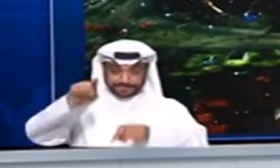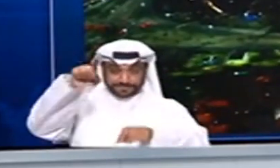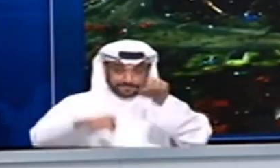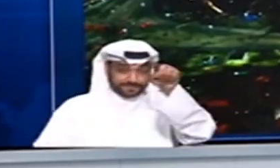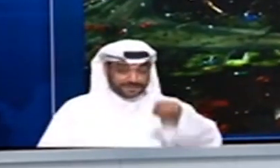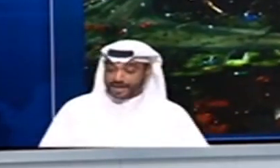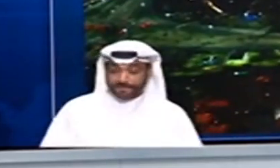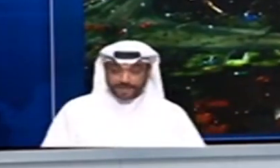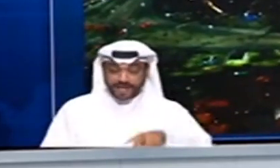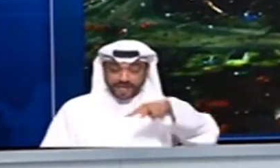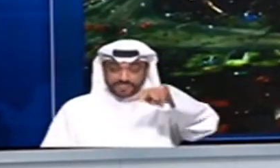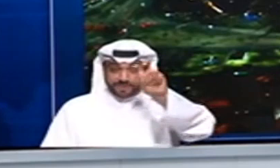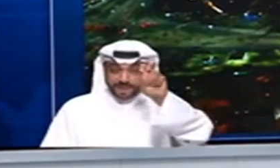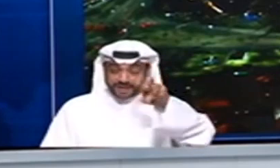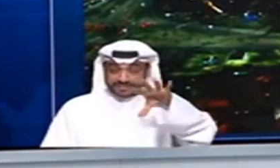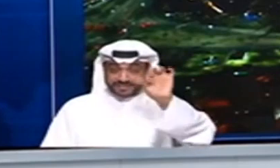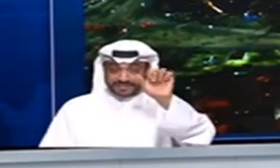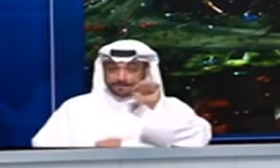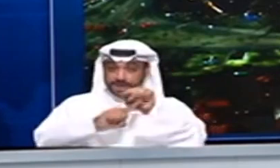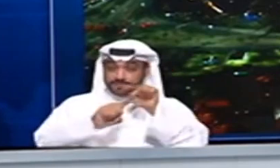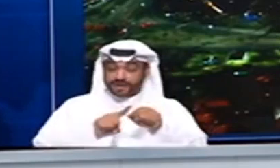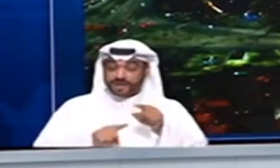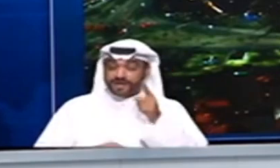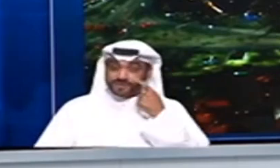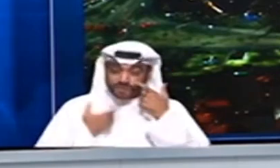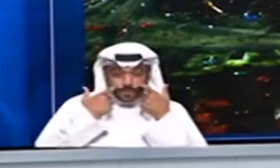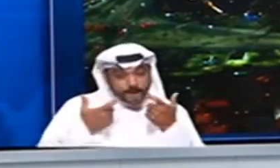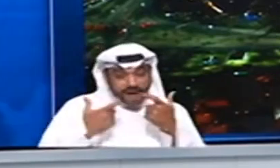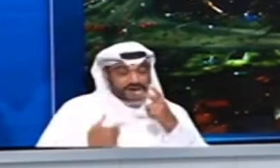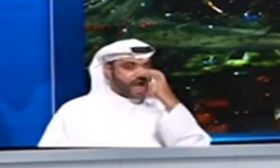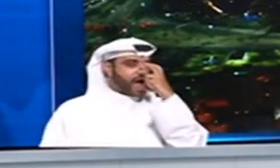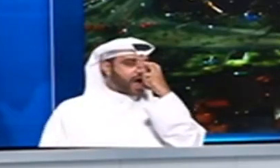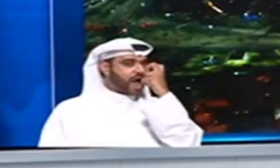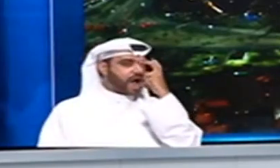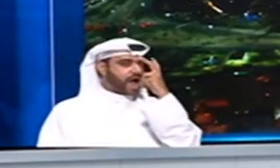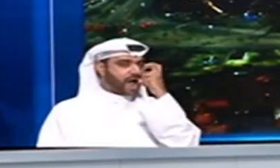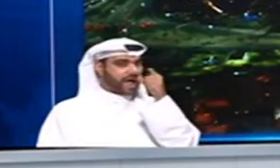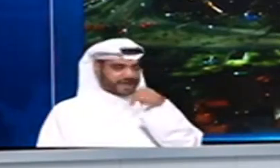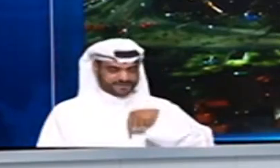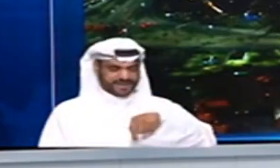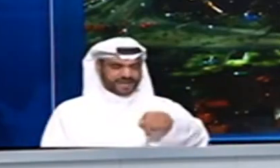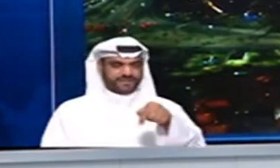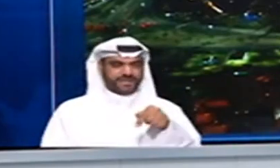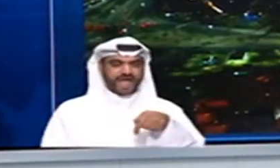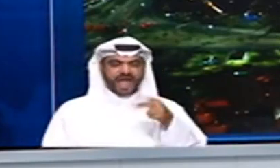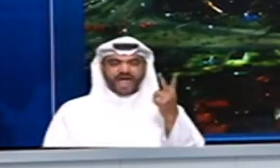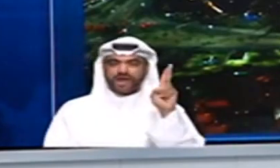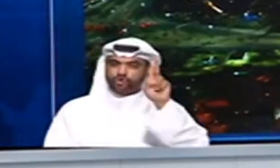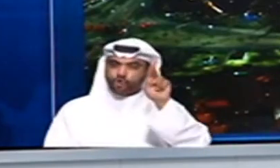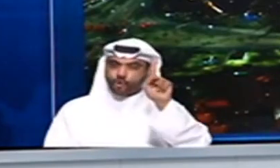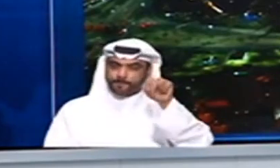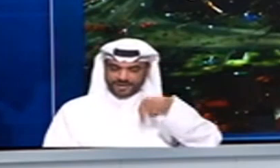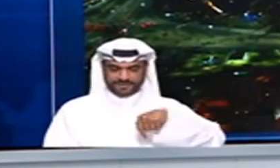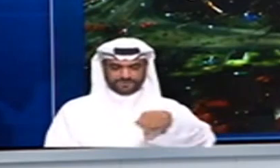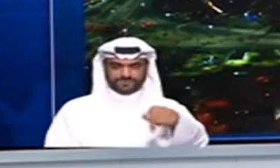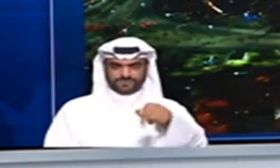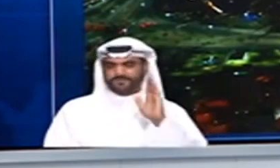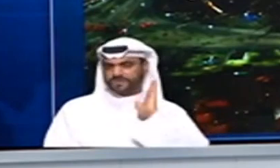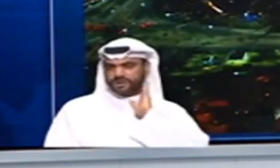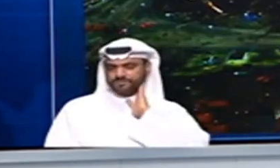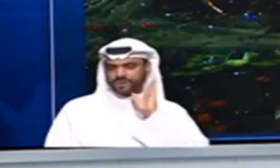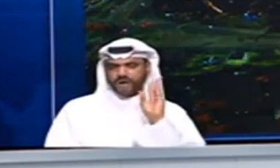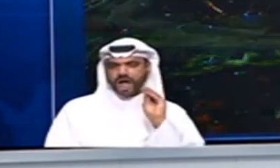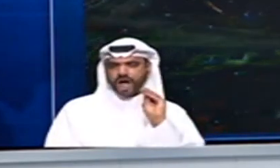80 إلى 90%. أعزائي المشاهدين اللي عندهم مشاكل ربو يديرون بالهم خلال هاليومين. الهواء الكوس راح يستمر ويانا اليوم مباشر